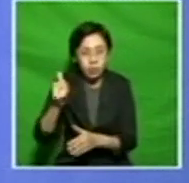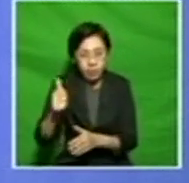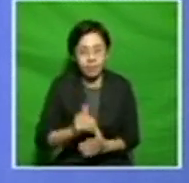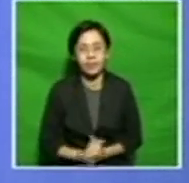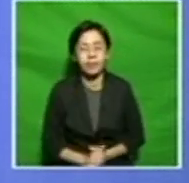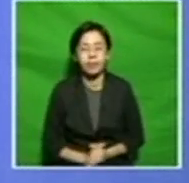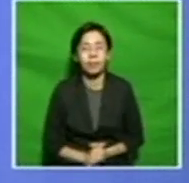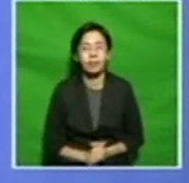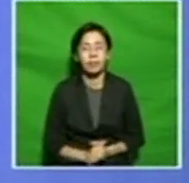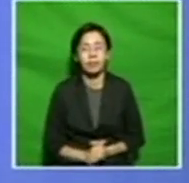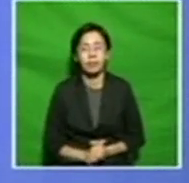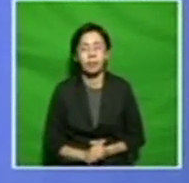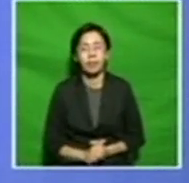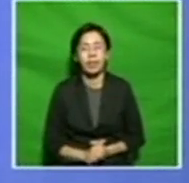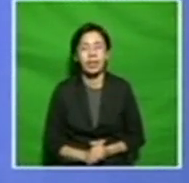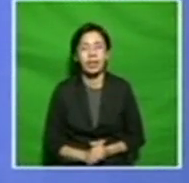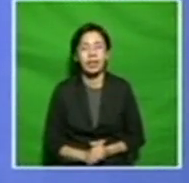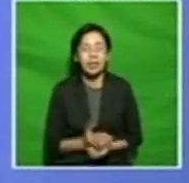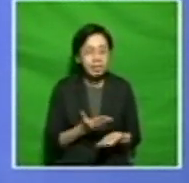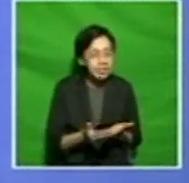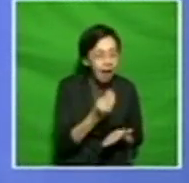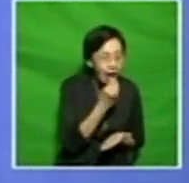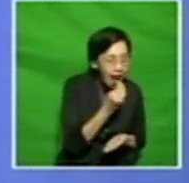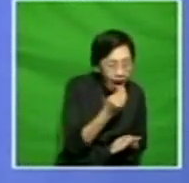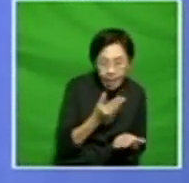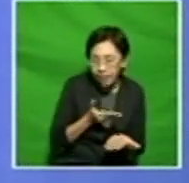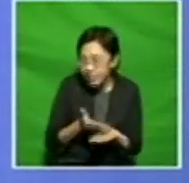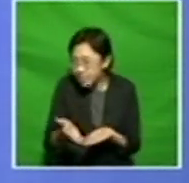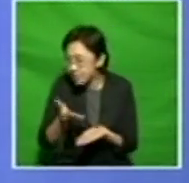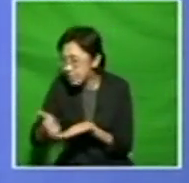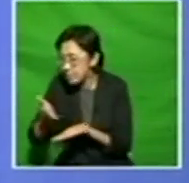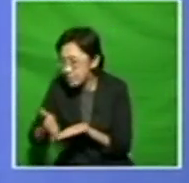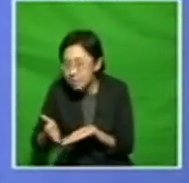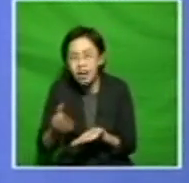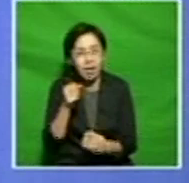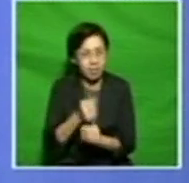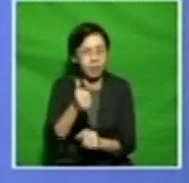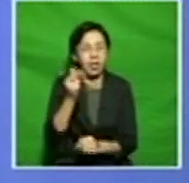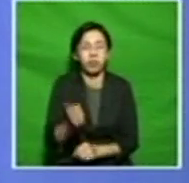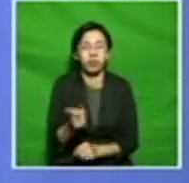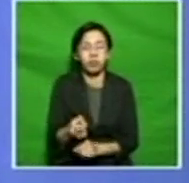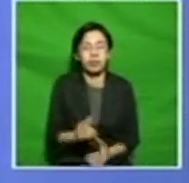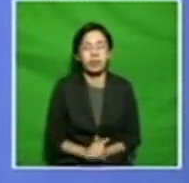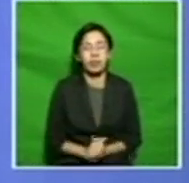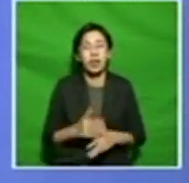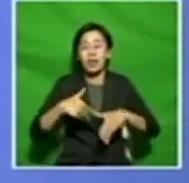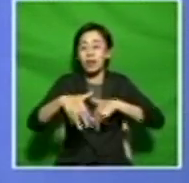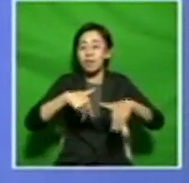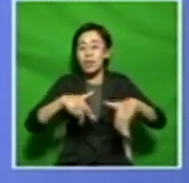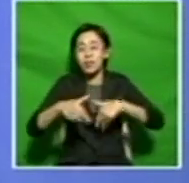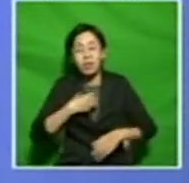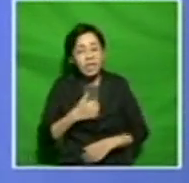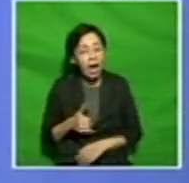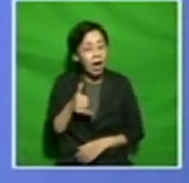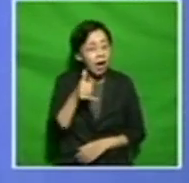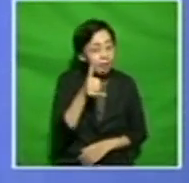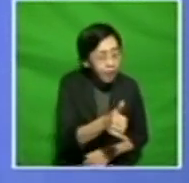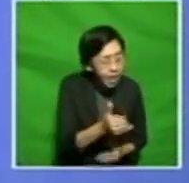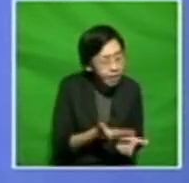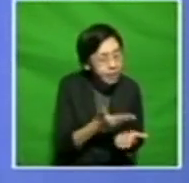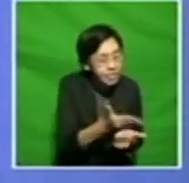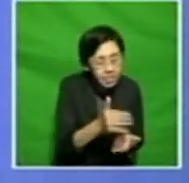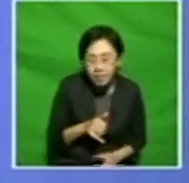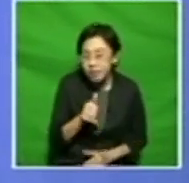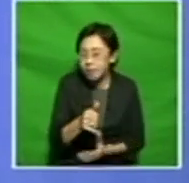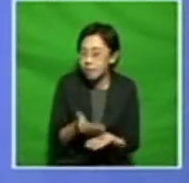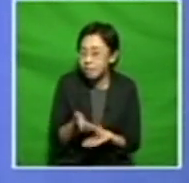ซื้อหาอาหารยังทำได้ตามปกติครับประชาชนยังสามารถไปซื้อหาอาหารได้ตามปก